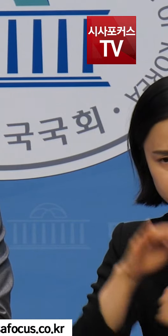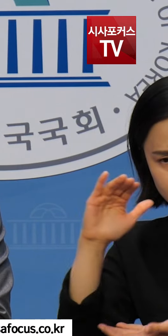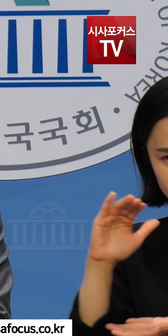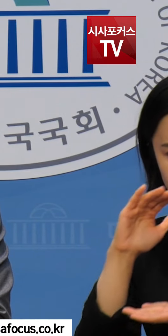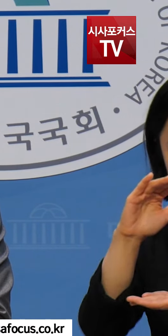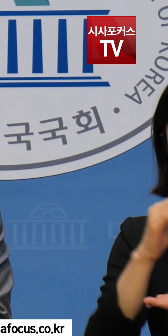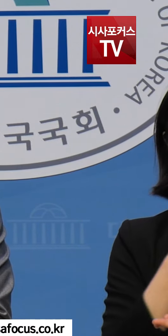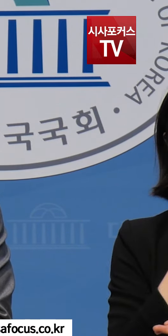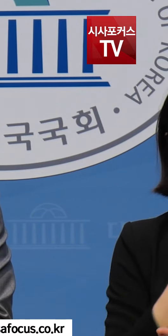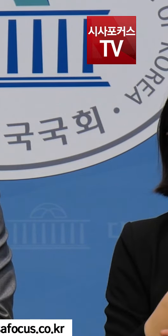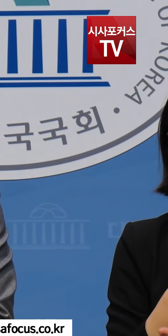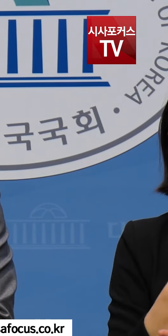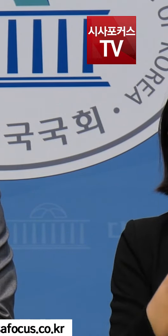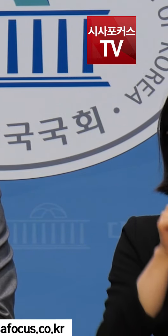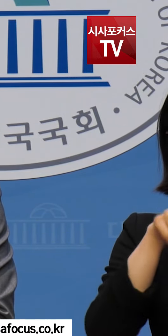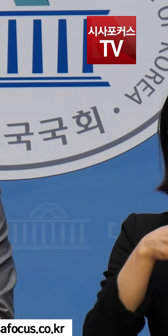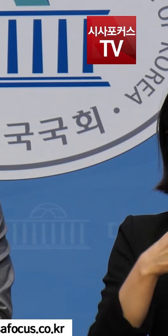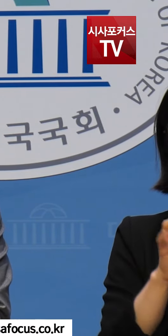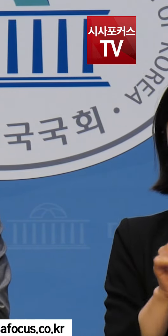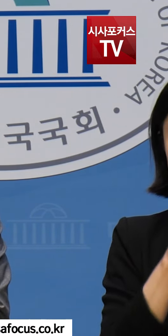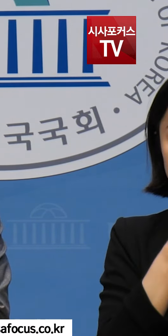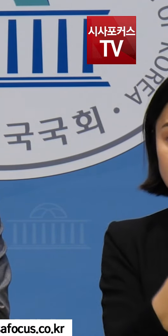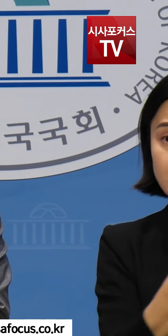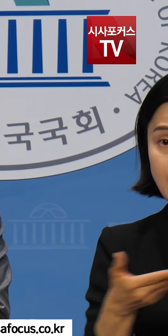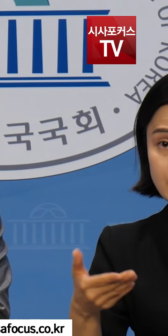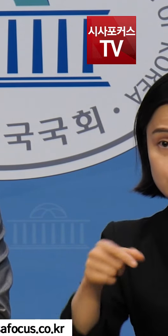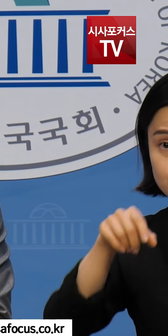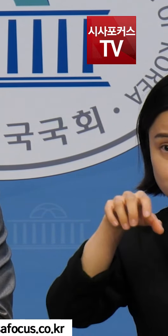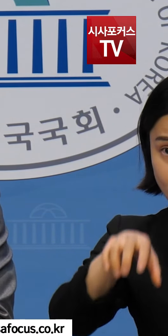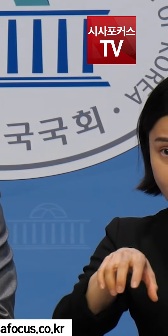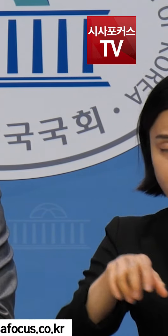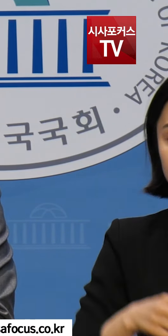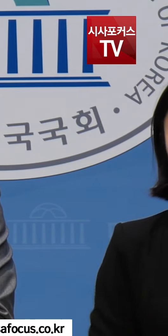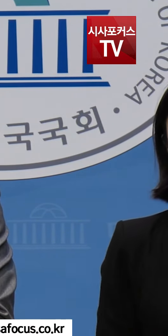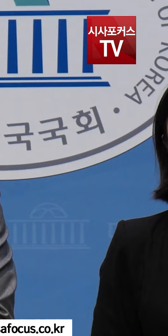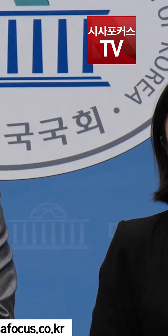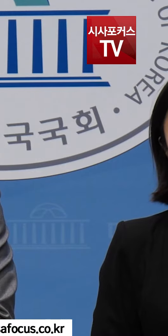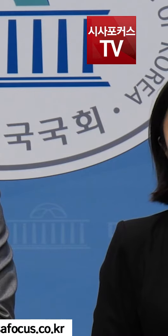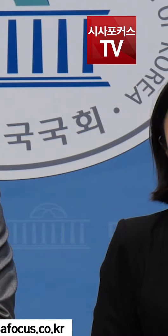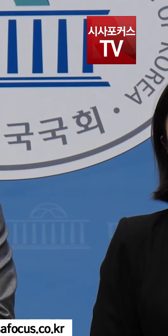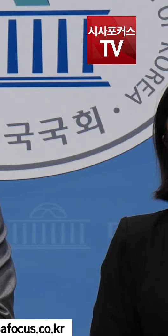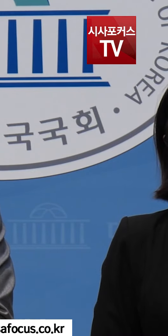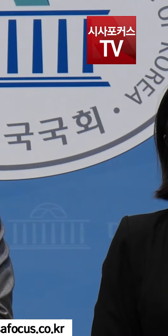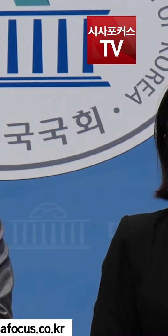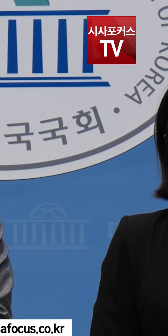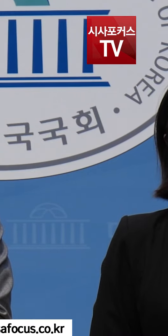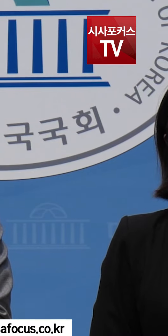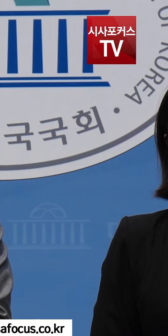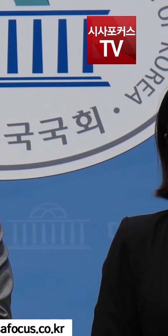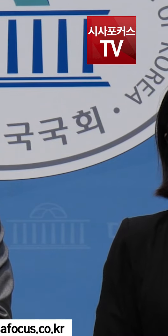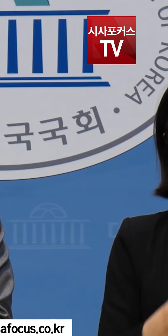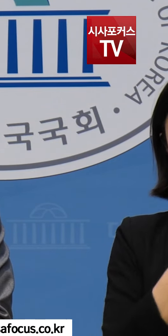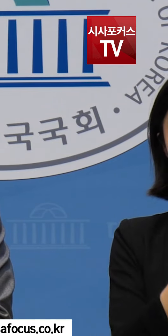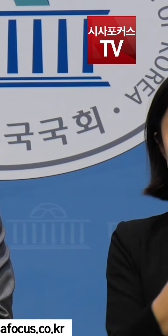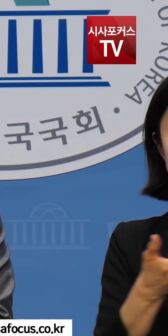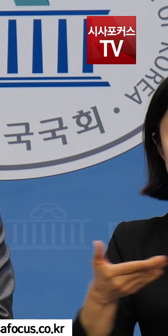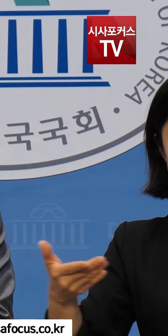낙동강 유역 치수원 다변화는 이름에서 보시는 대로